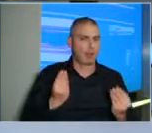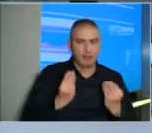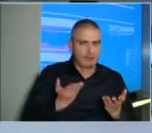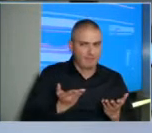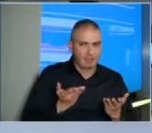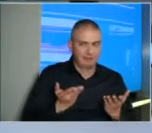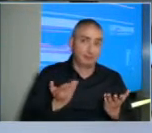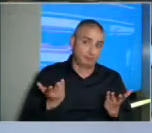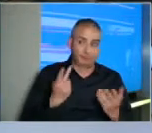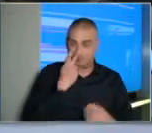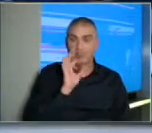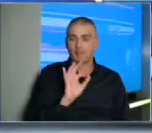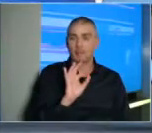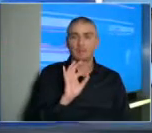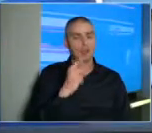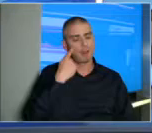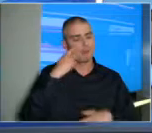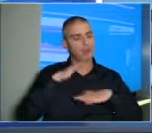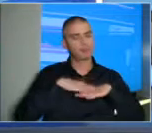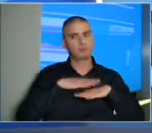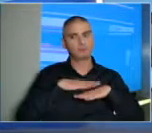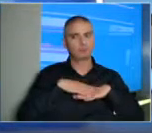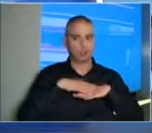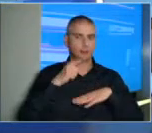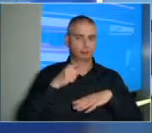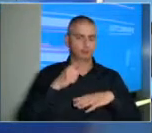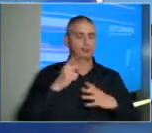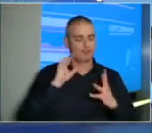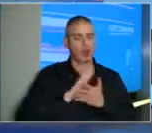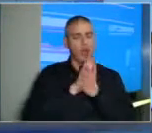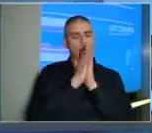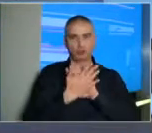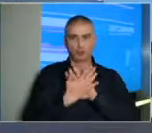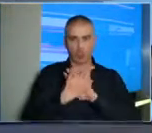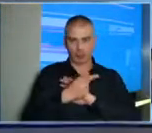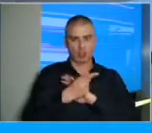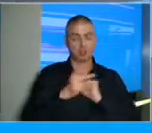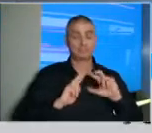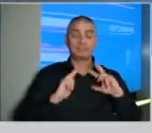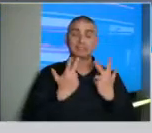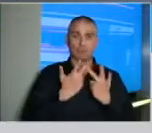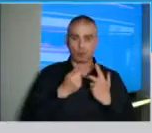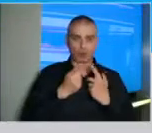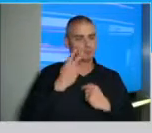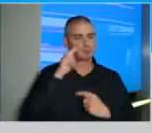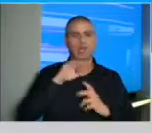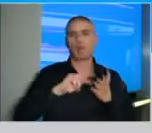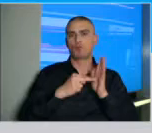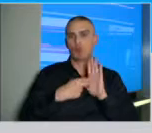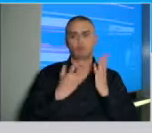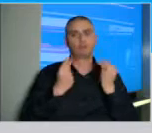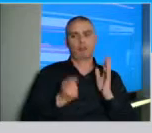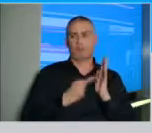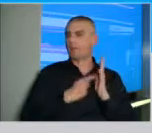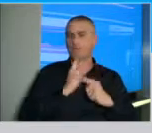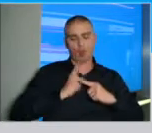הזה, לפחות מבחינתך, בעין מקצועית, הוא באמת אפקטיבי ויכול לשנות את הדרך שבה הציבור מסתכל על פוליטיקאים שהרבה פעמים הם